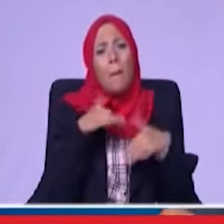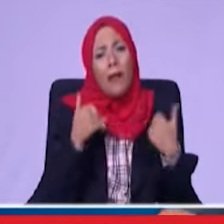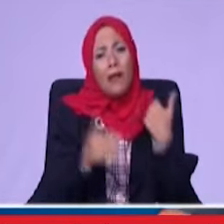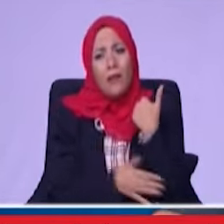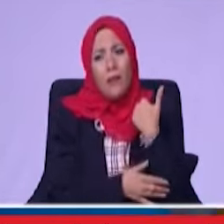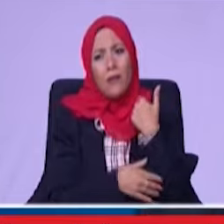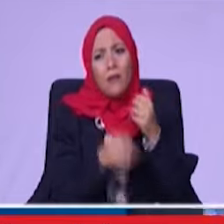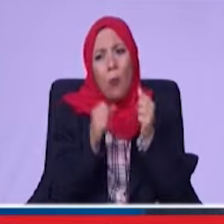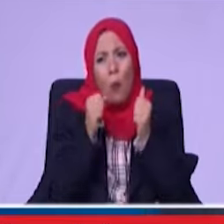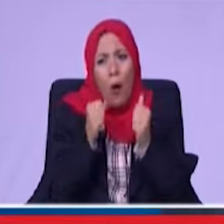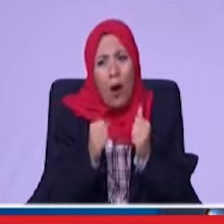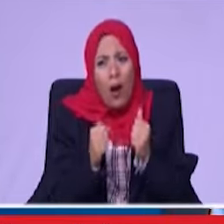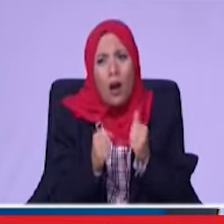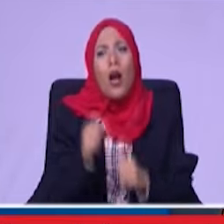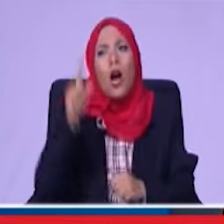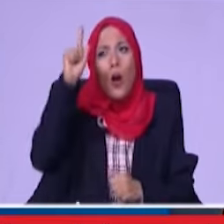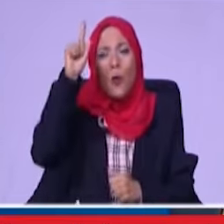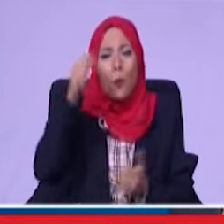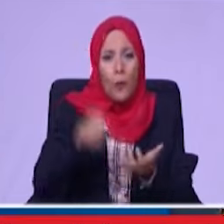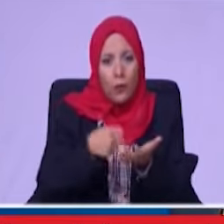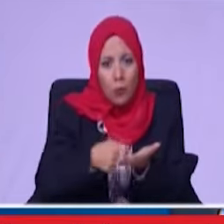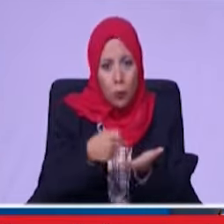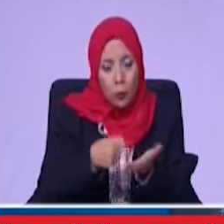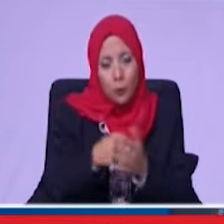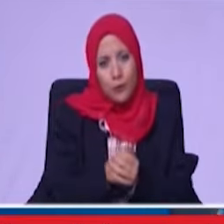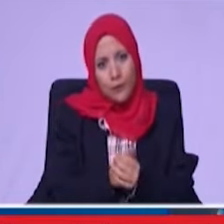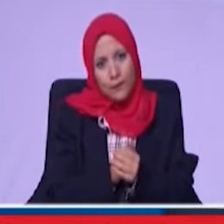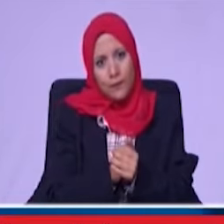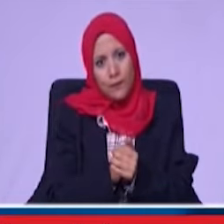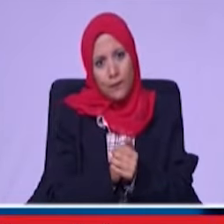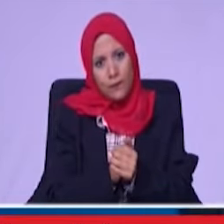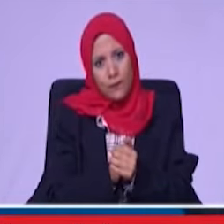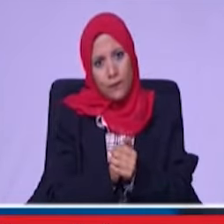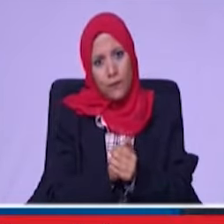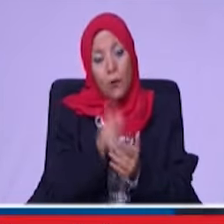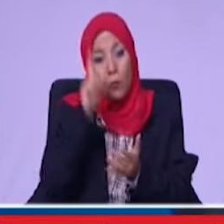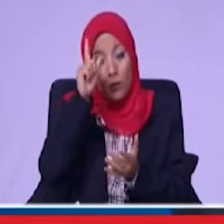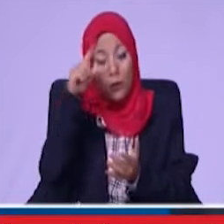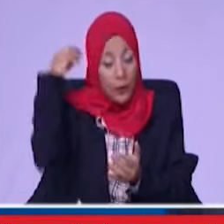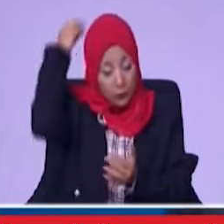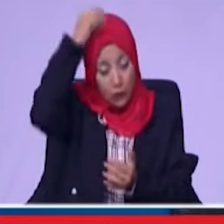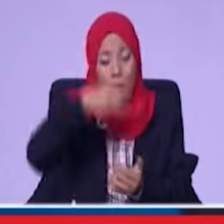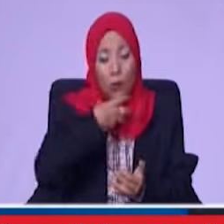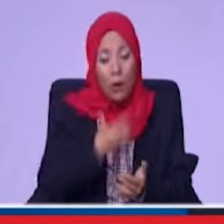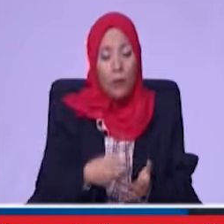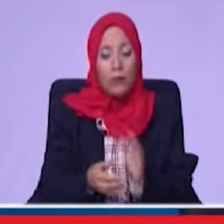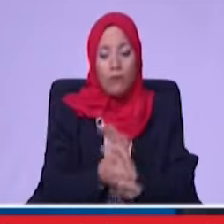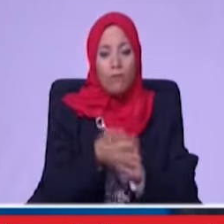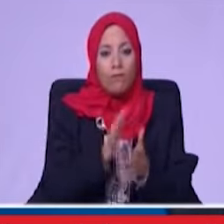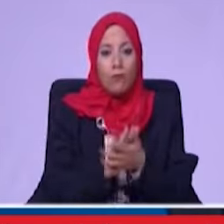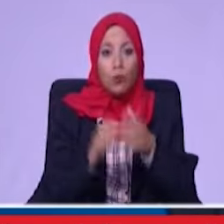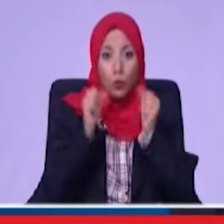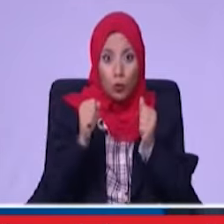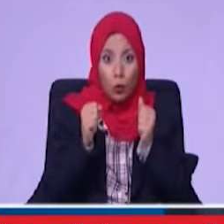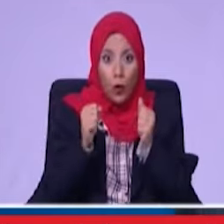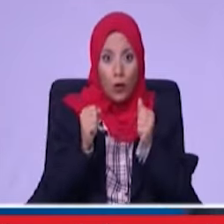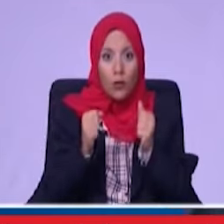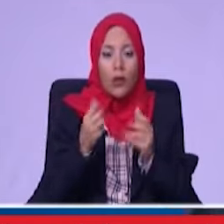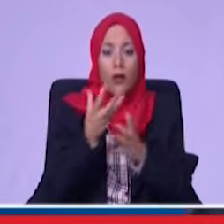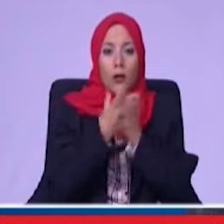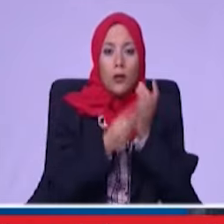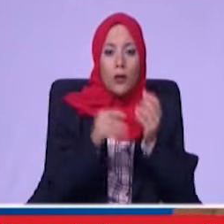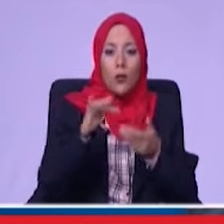شديد، فالألم ده عند ربنا ما يضعش أبدا. والذي نفس محمد بيده إن السقط لا يجر أمه